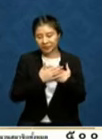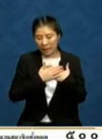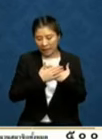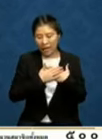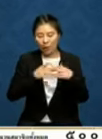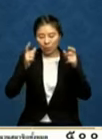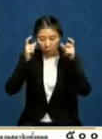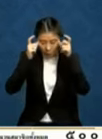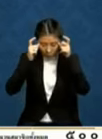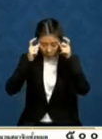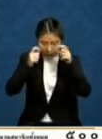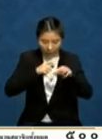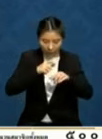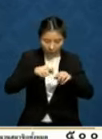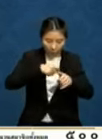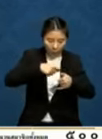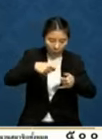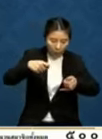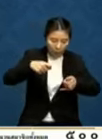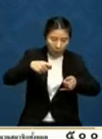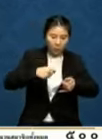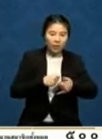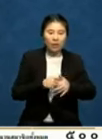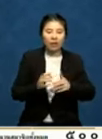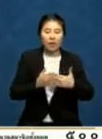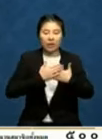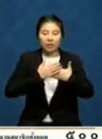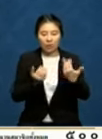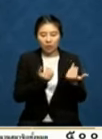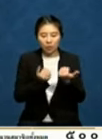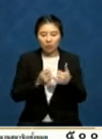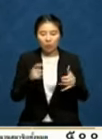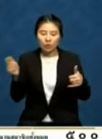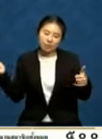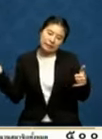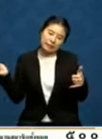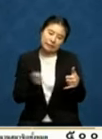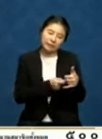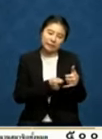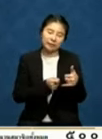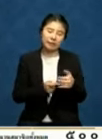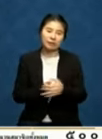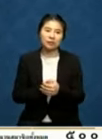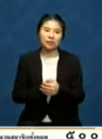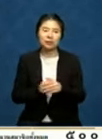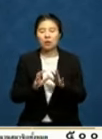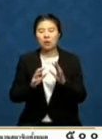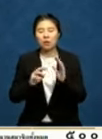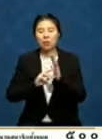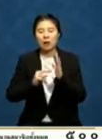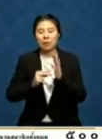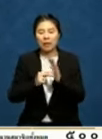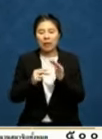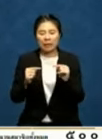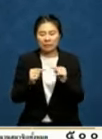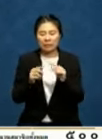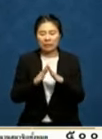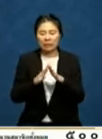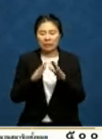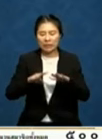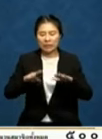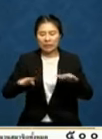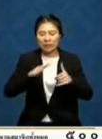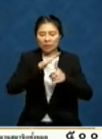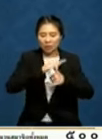ให้ตีเป็นสุภาษิตที่ส่งเสริมความรุนแรงค่ะอนุญาตให้ละเมิดสิทธิเด็กไม่สอดคล้องกับยุค